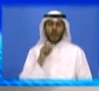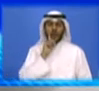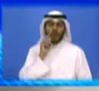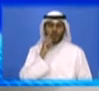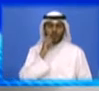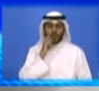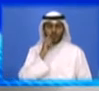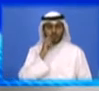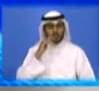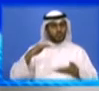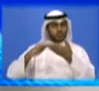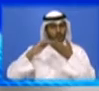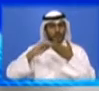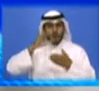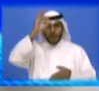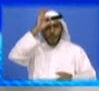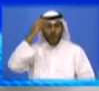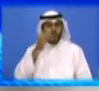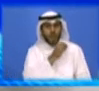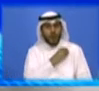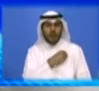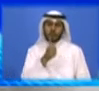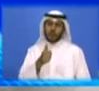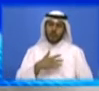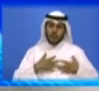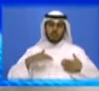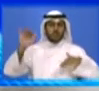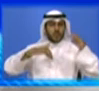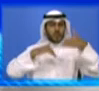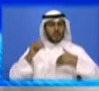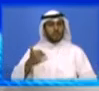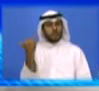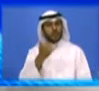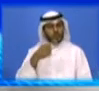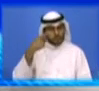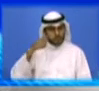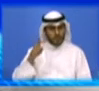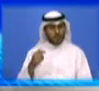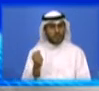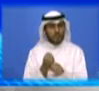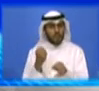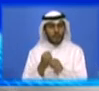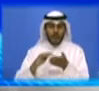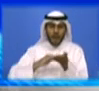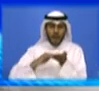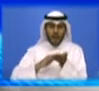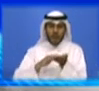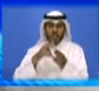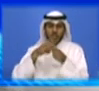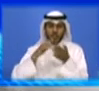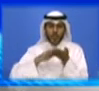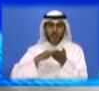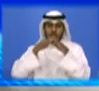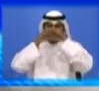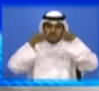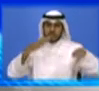التعاون والمسارعة بتقديم أي معلومات يرون أنها تمثل أهمية بالنسبة للجانب الأمني، داعية الجميع